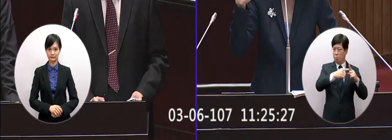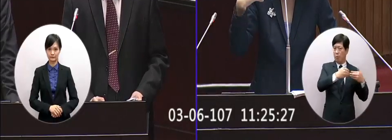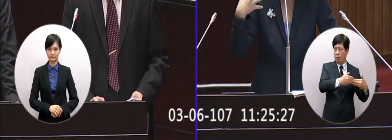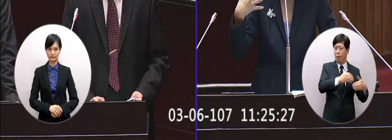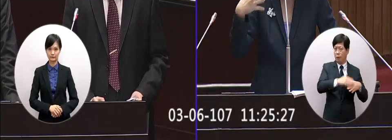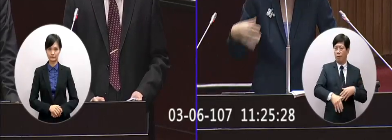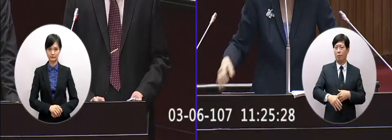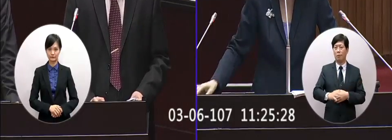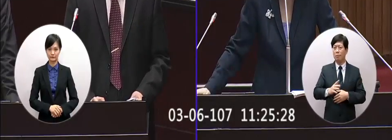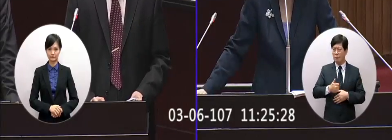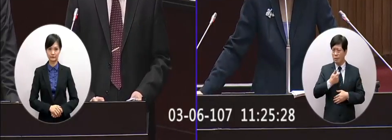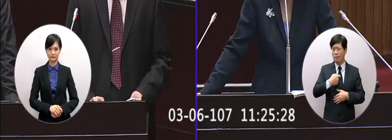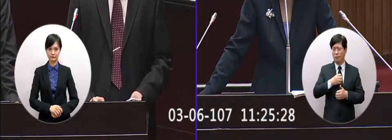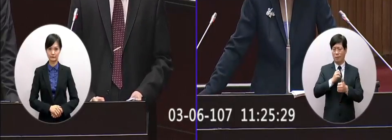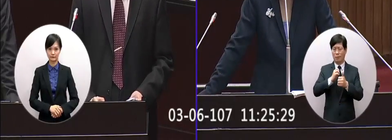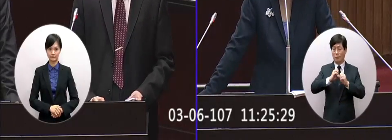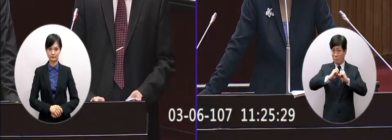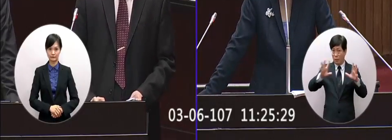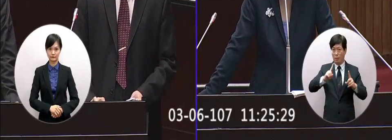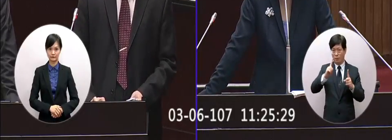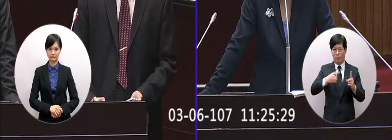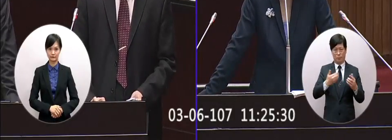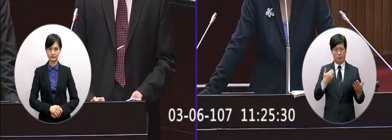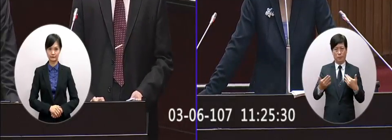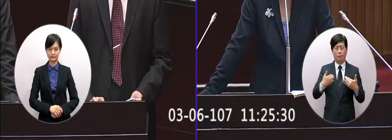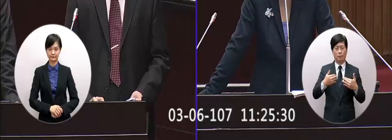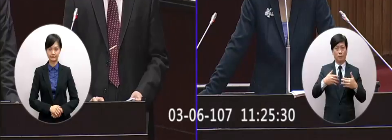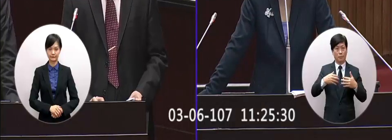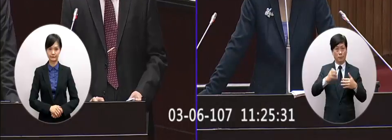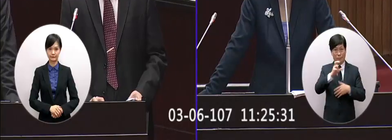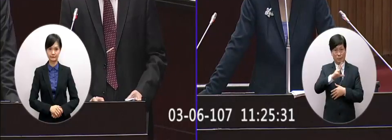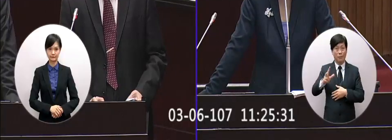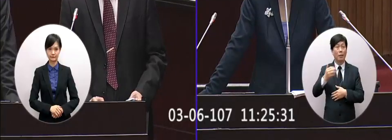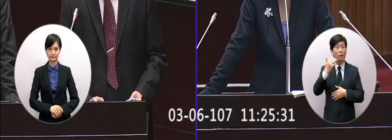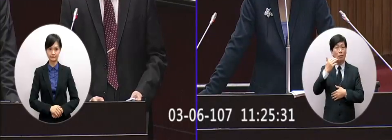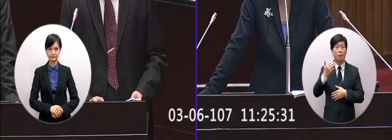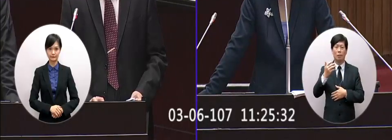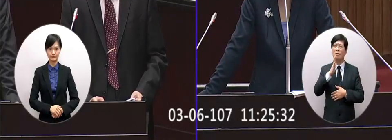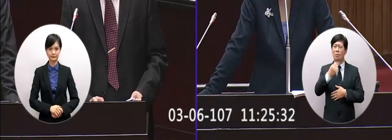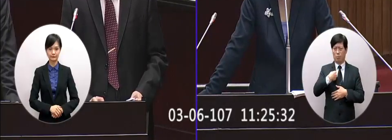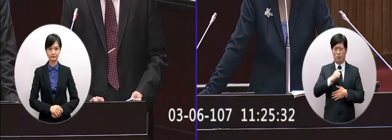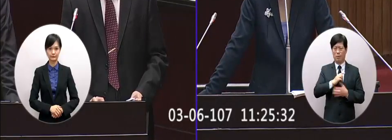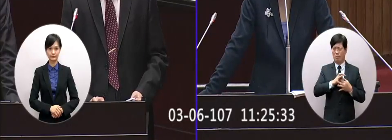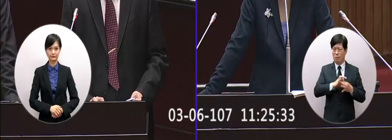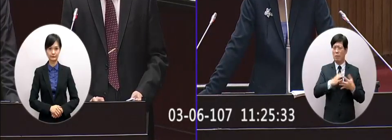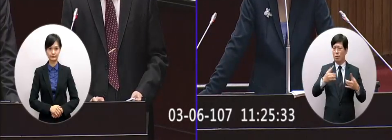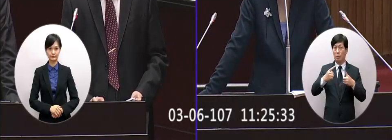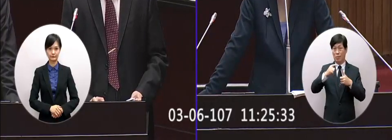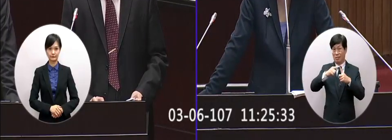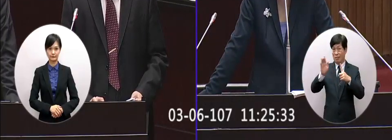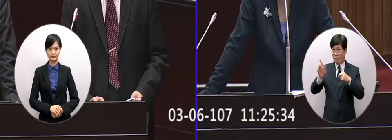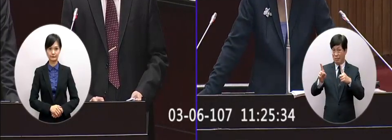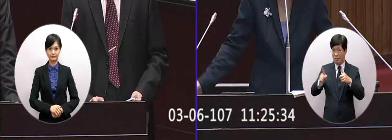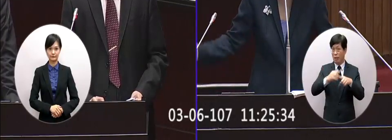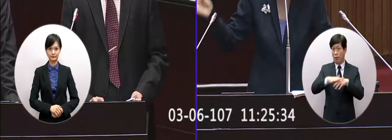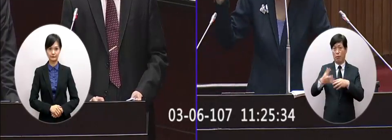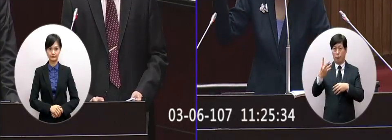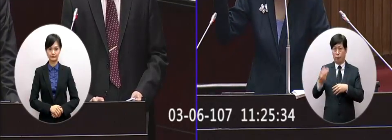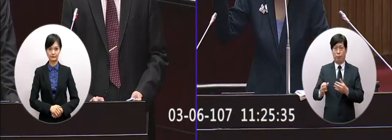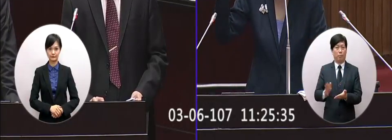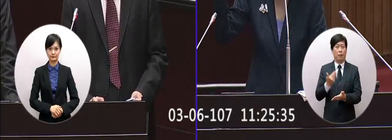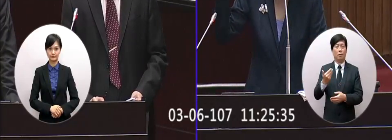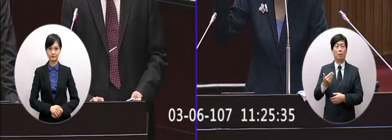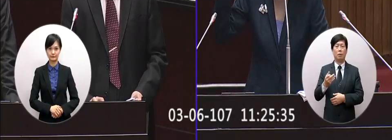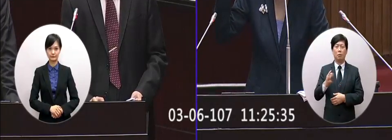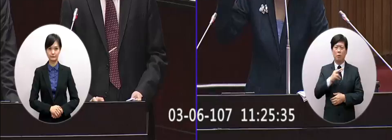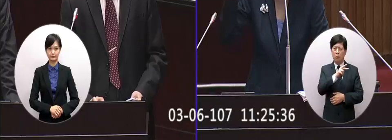我们真的要提出一个比较具体的一个方式，否则我们最主要是我们很关切很多的人才的失血的一个状况。为